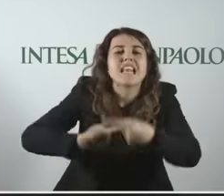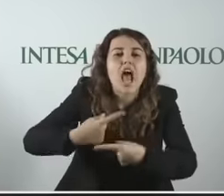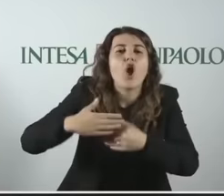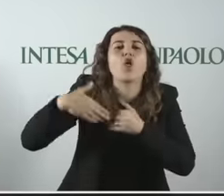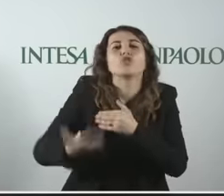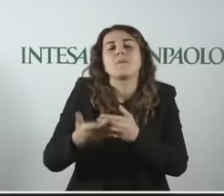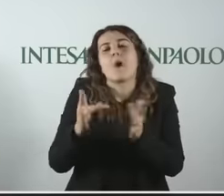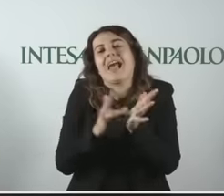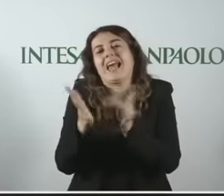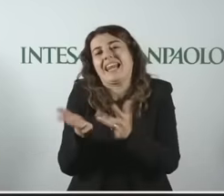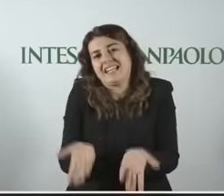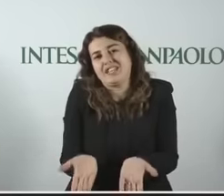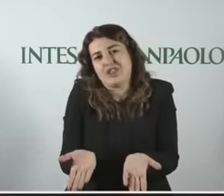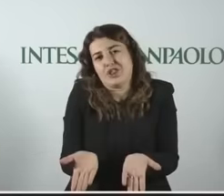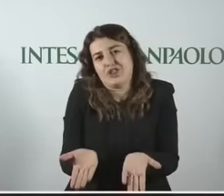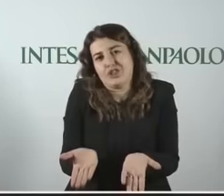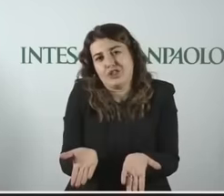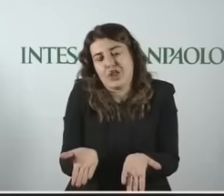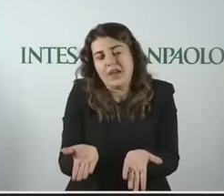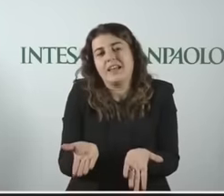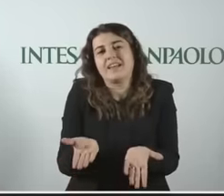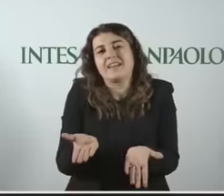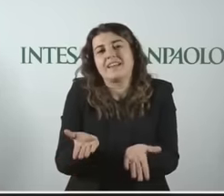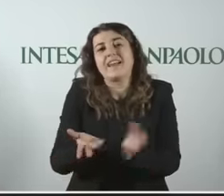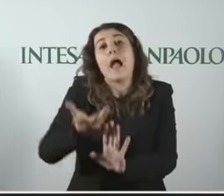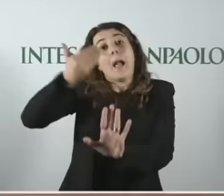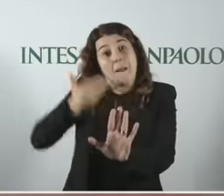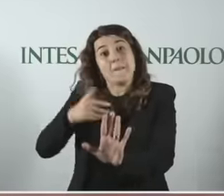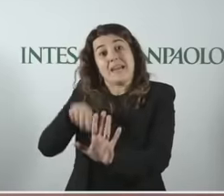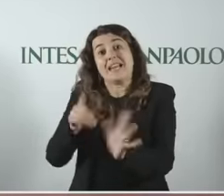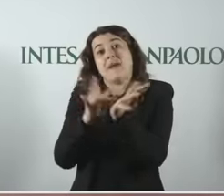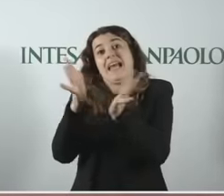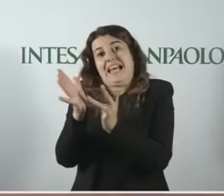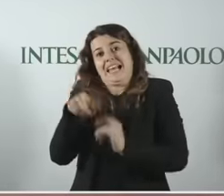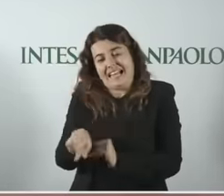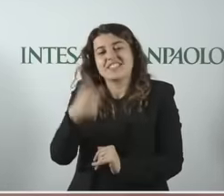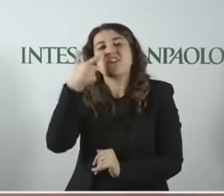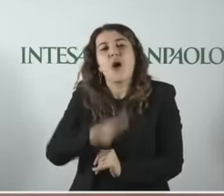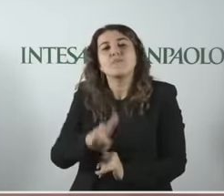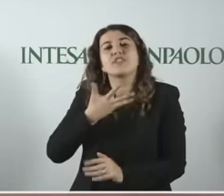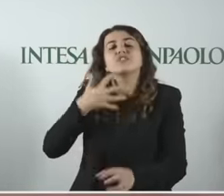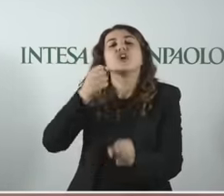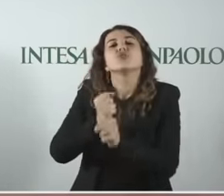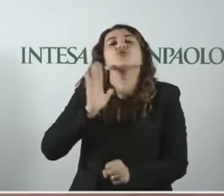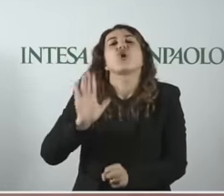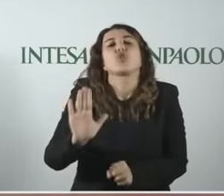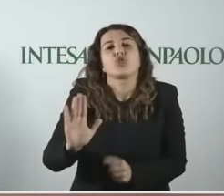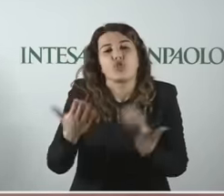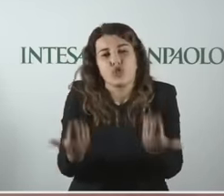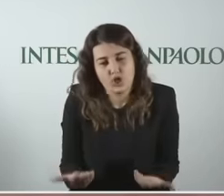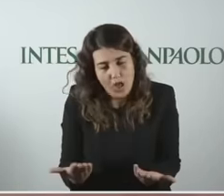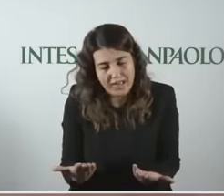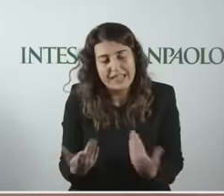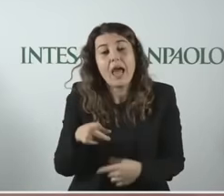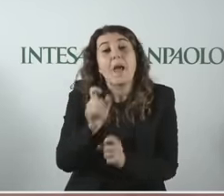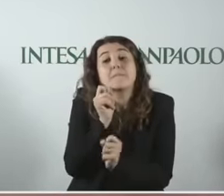e questo si può anche sapere perché le sette meraviglie hanno ciascuna una sua storia e una di